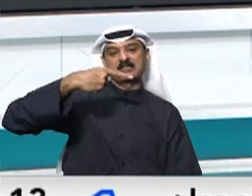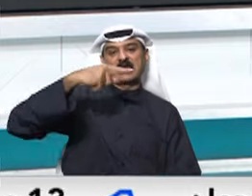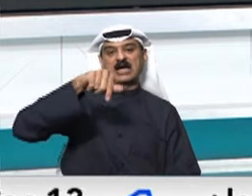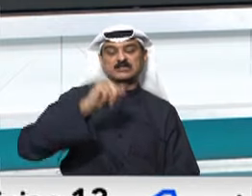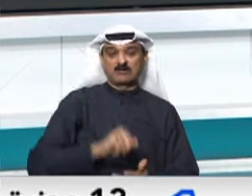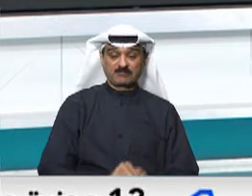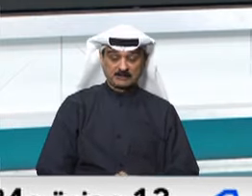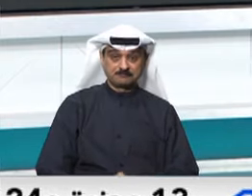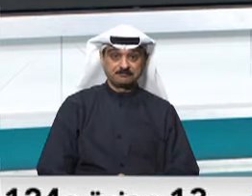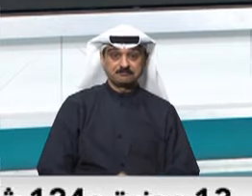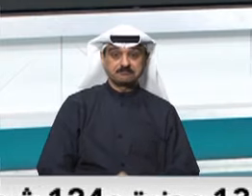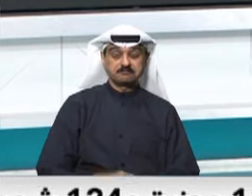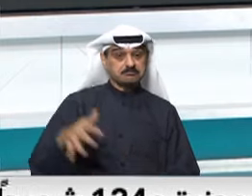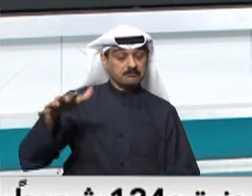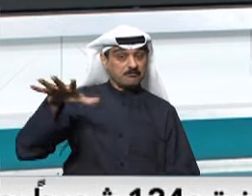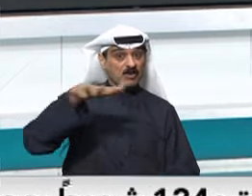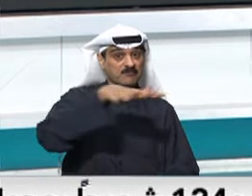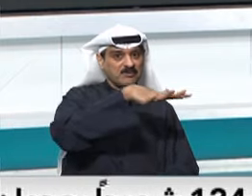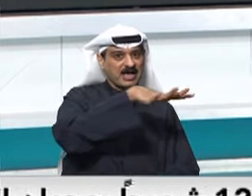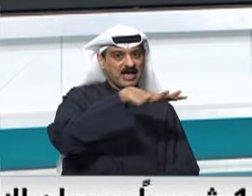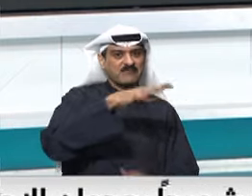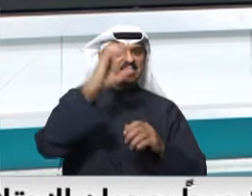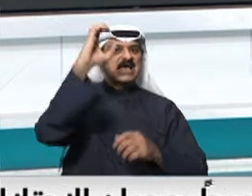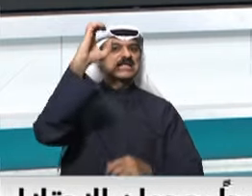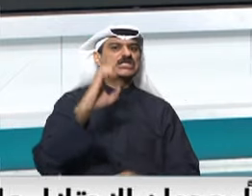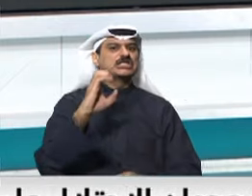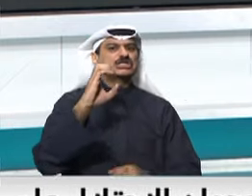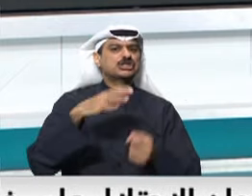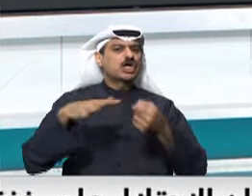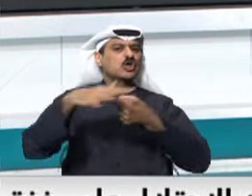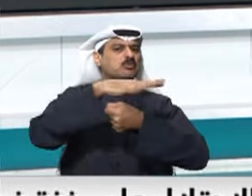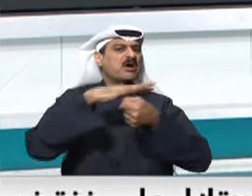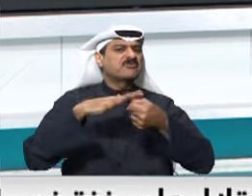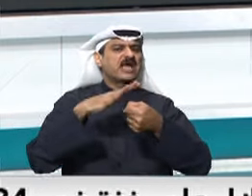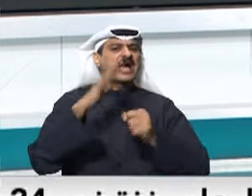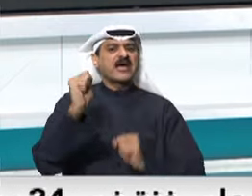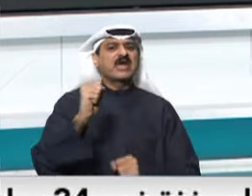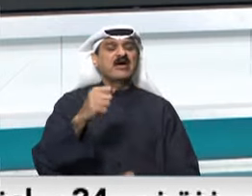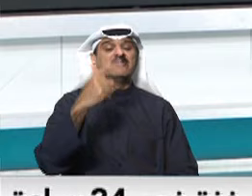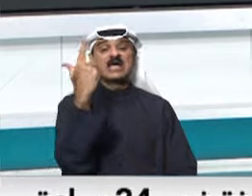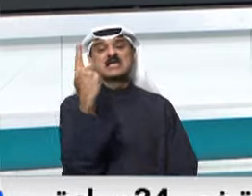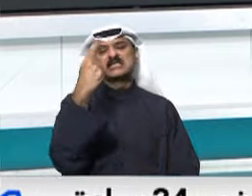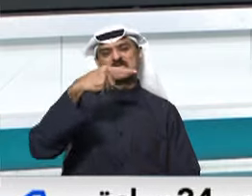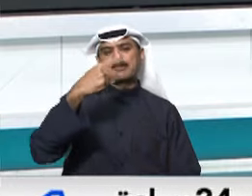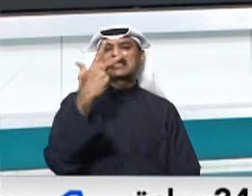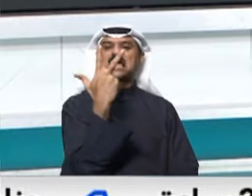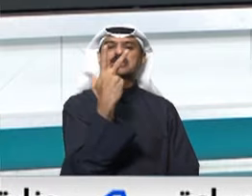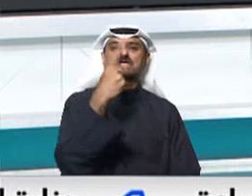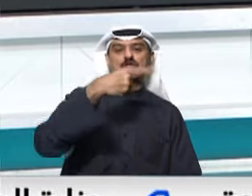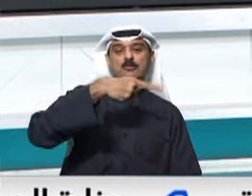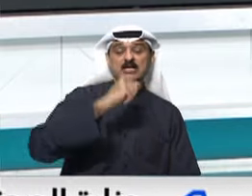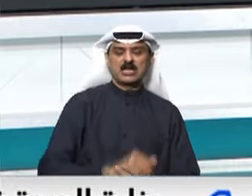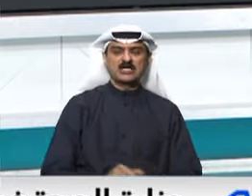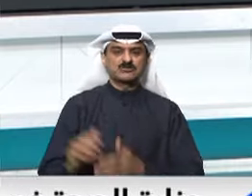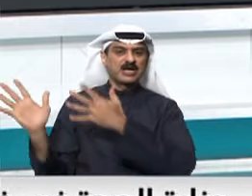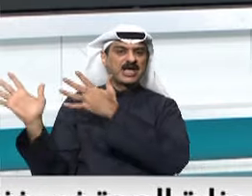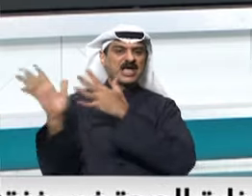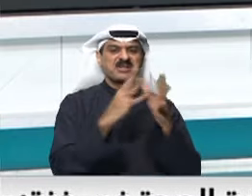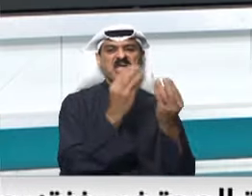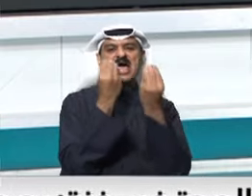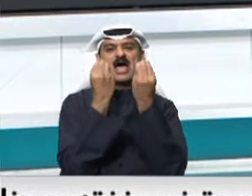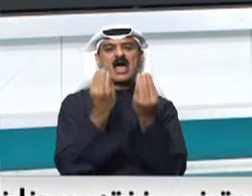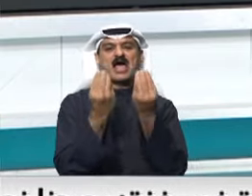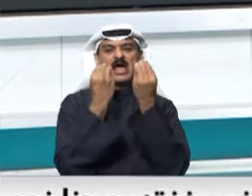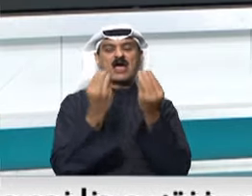المناطق باستثناء السواحل الجنوبيه والجزر درجات الحراره هناك تتراوح ما بين ال 17 الى ال 18 درجه مئويه رياح خفيفه الى معتدله